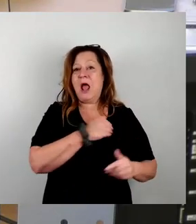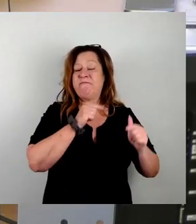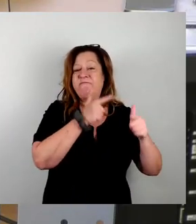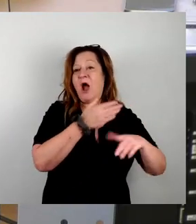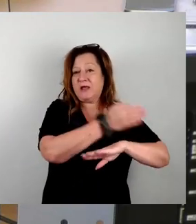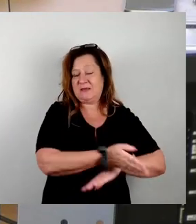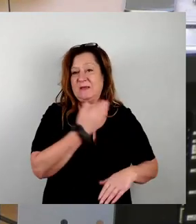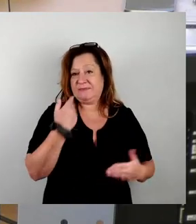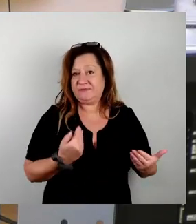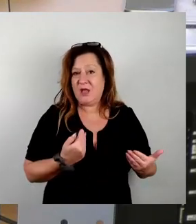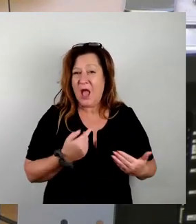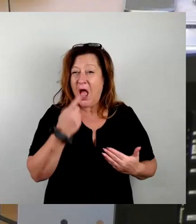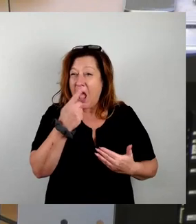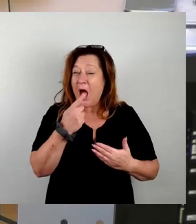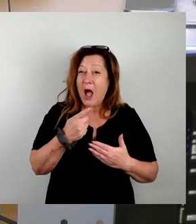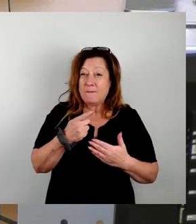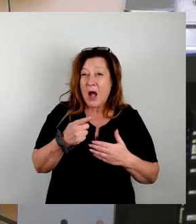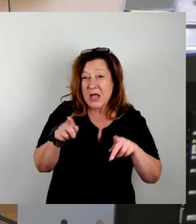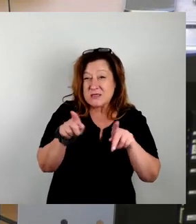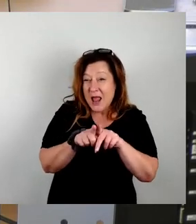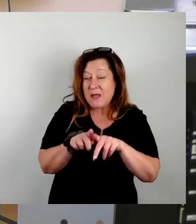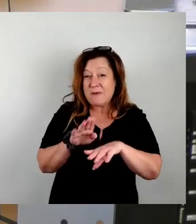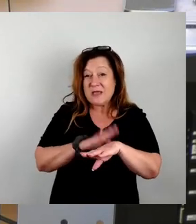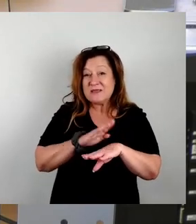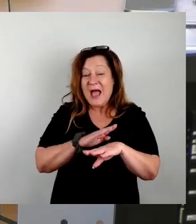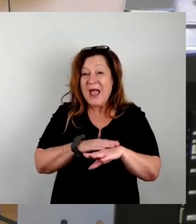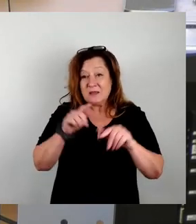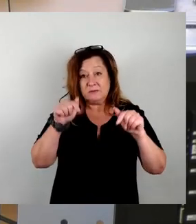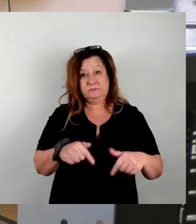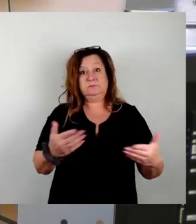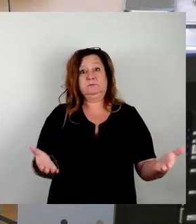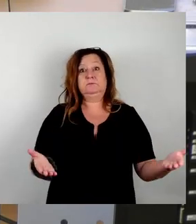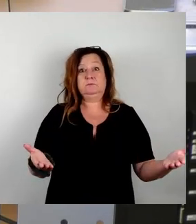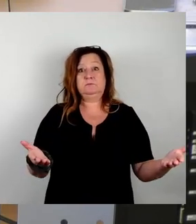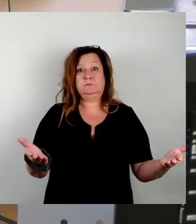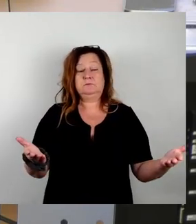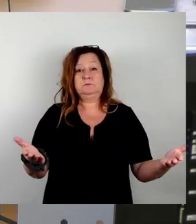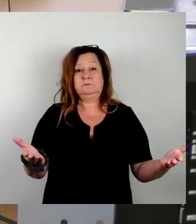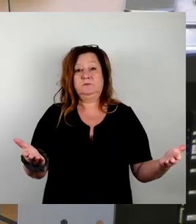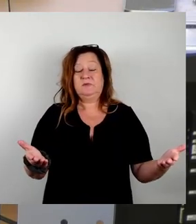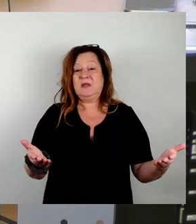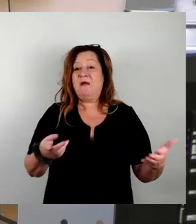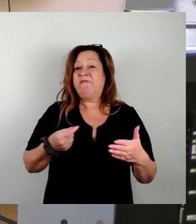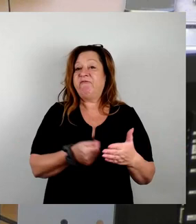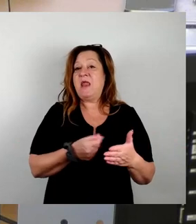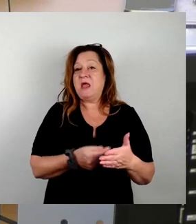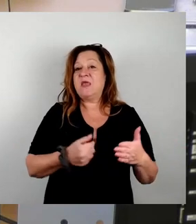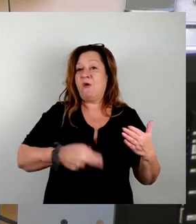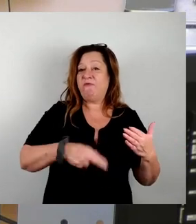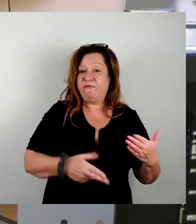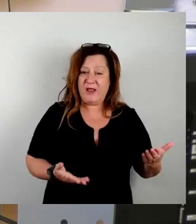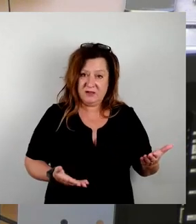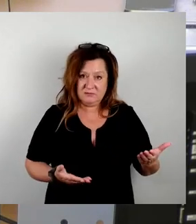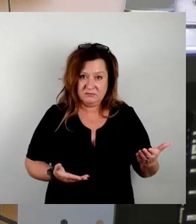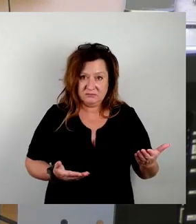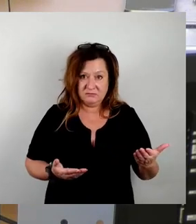Aber gleichzeitig stehen wir jetzt aus diesem Grund vor dieser Stelle. Es fehlt die Finanzierung, und